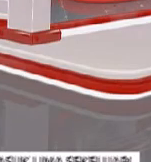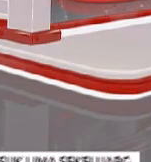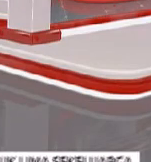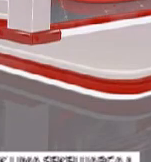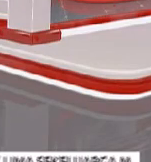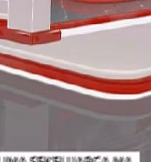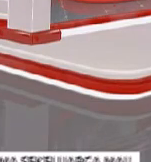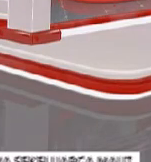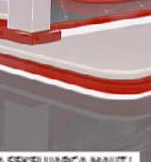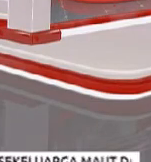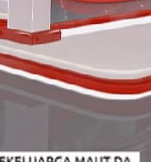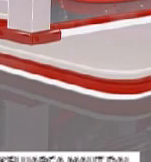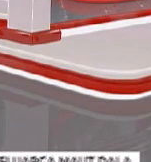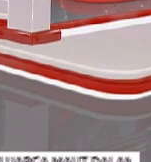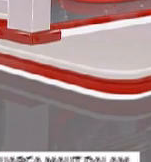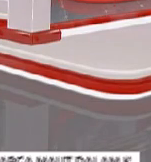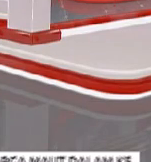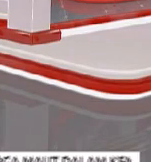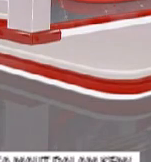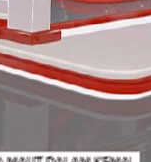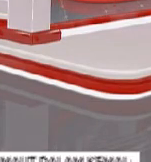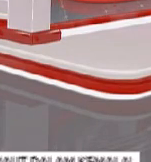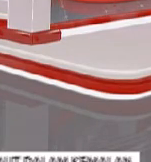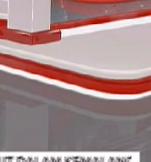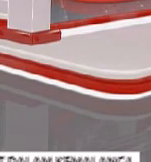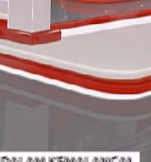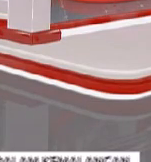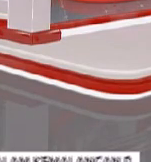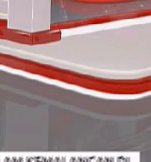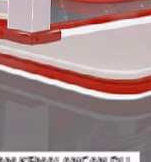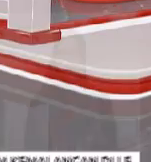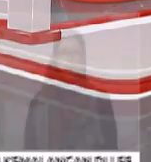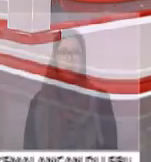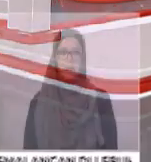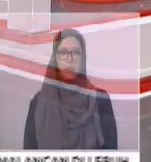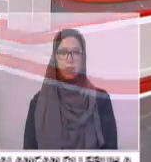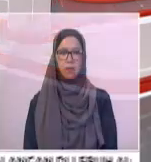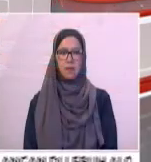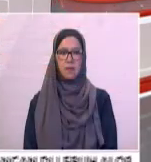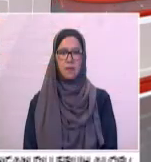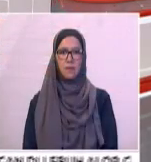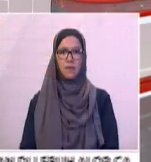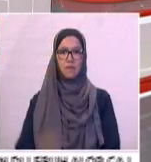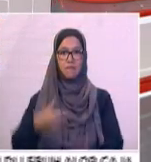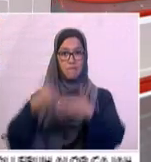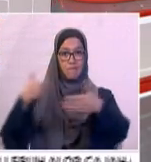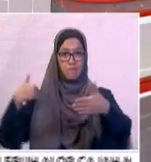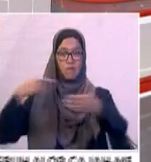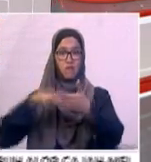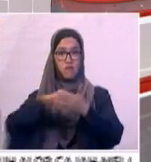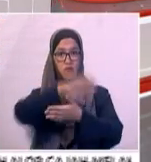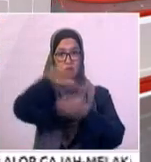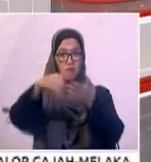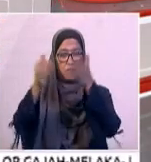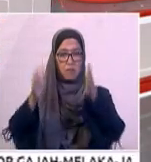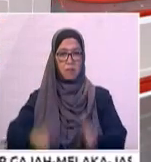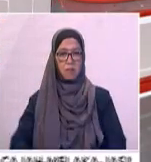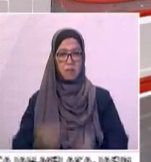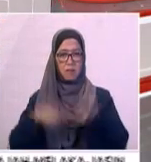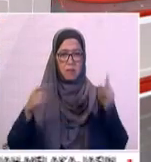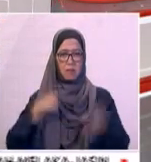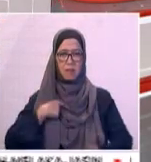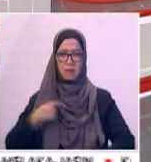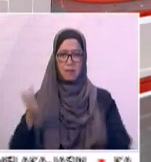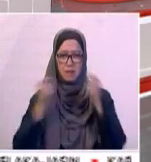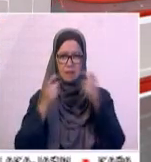kembali pulih dan tenang. Penduduk yang sebelum ini cemas dengan bunyi siren kecemasan kini sudah boleh keluar